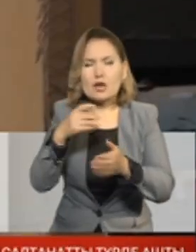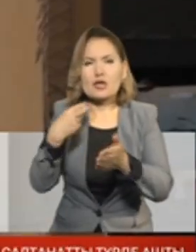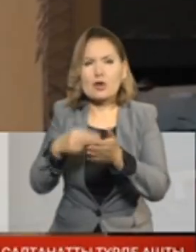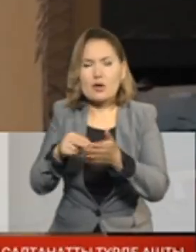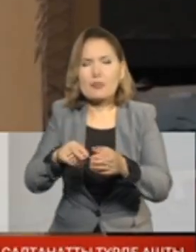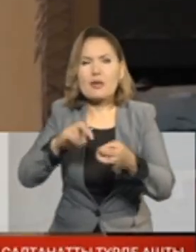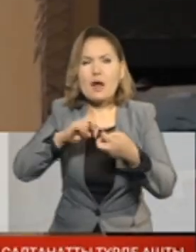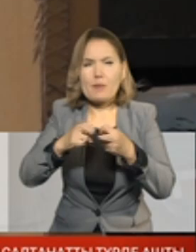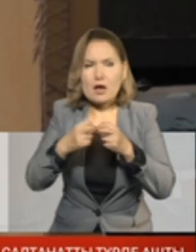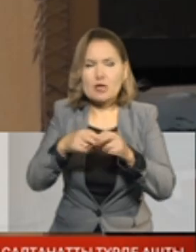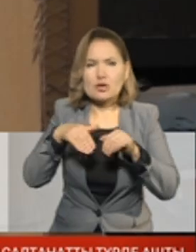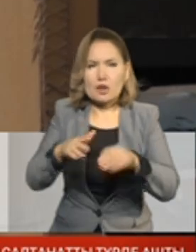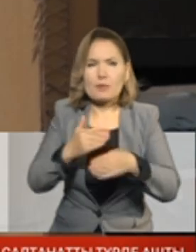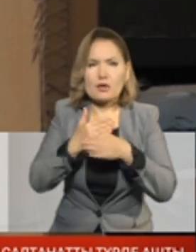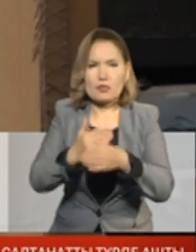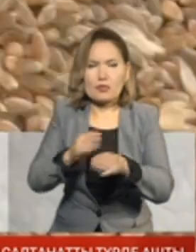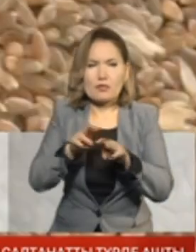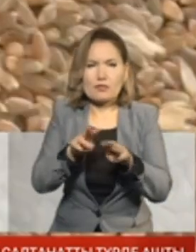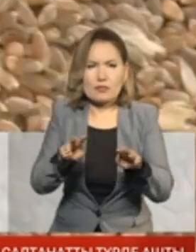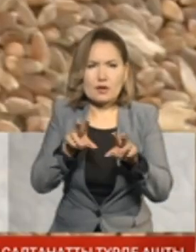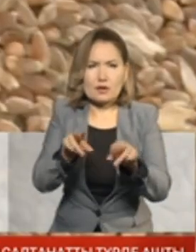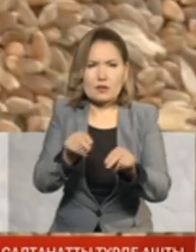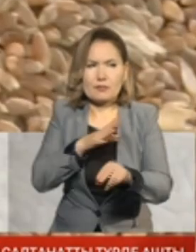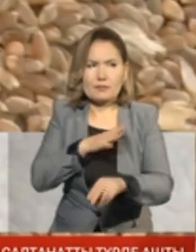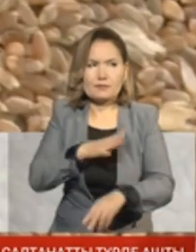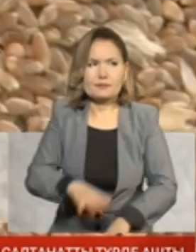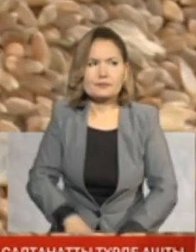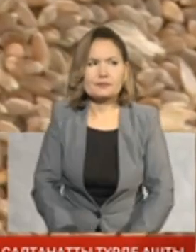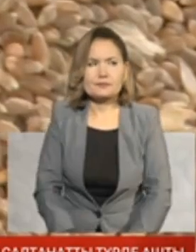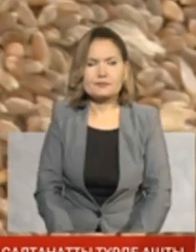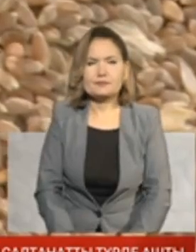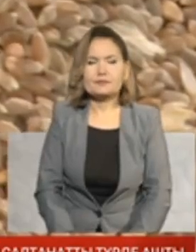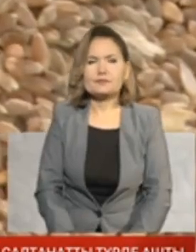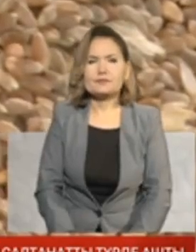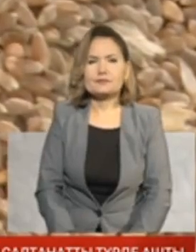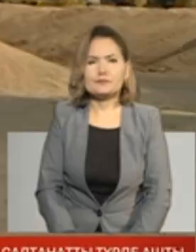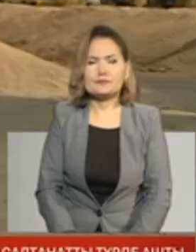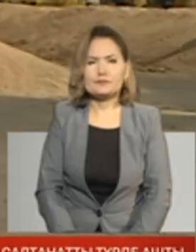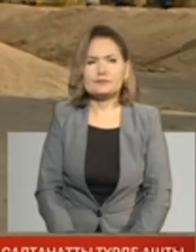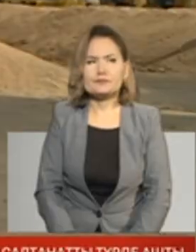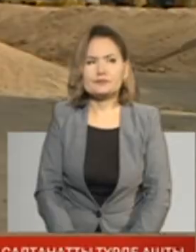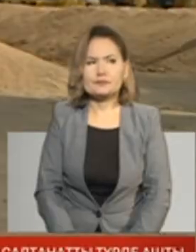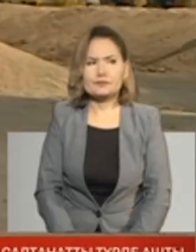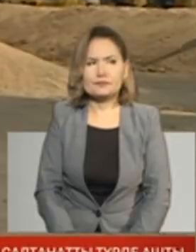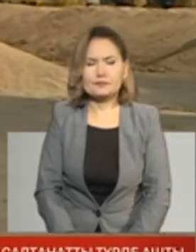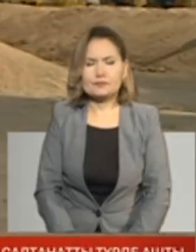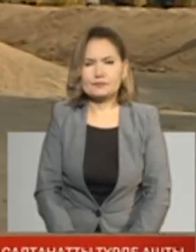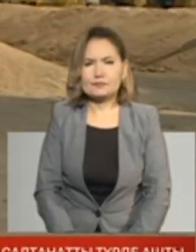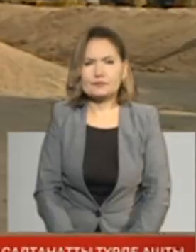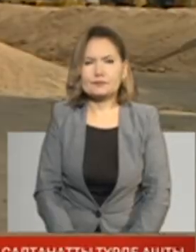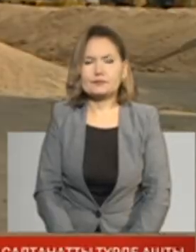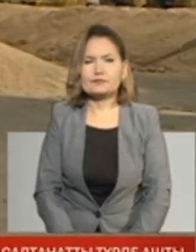алу мәселесі де қарастырылып жатыр. Ұмсындық Нарызбаева, Данияр Жұмағұлов, Қазақстан ұлттық арнасы, Ақмола облысы.